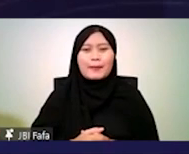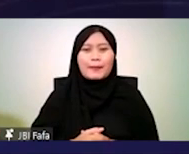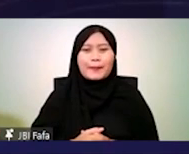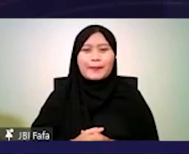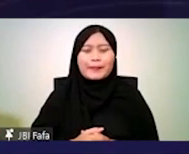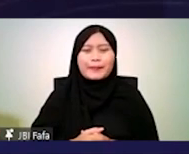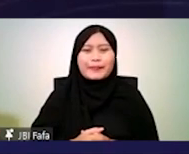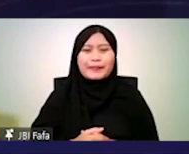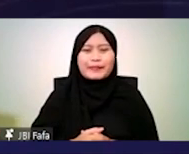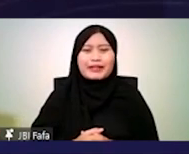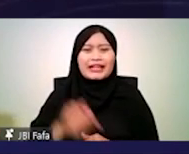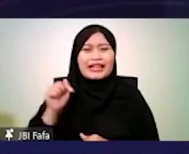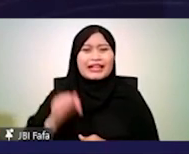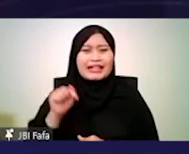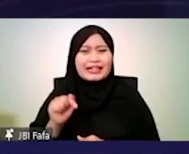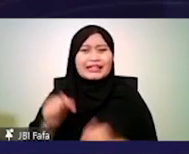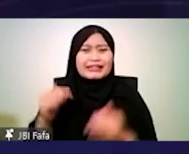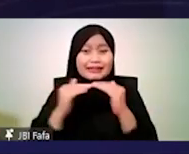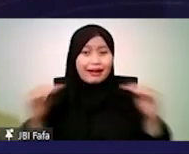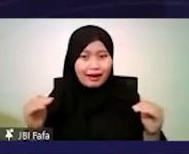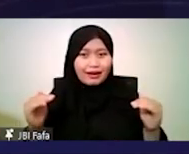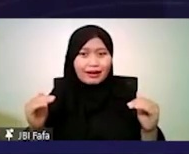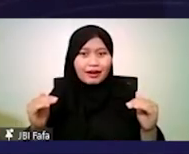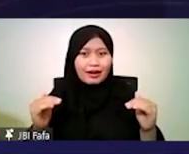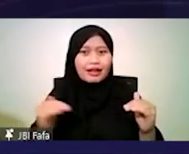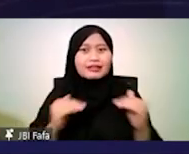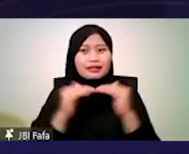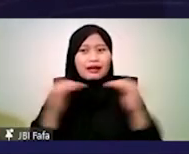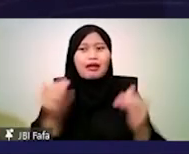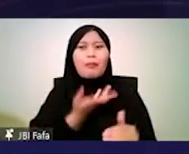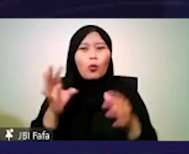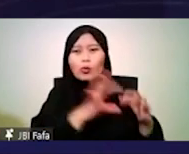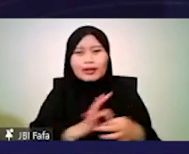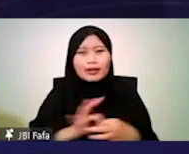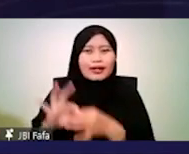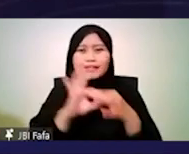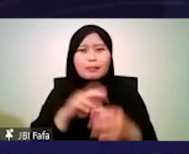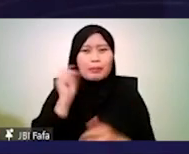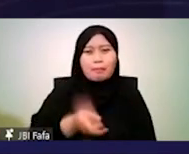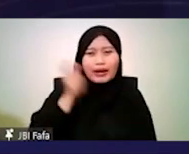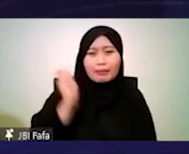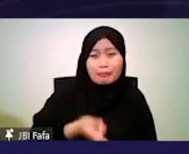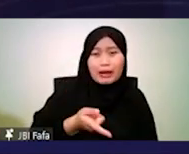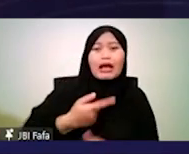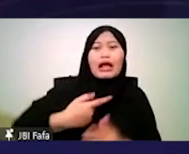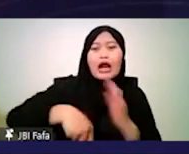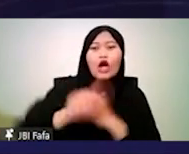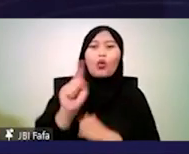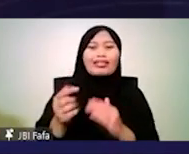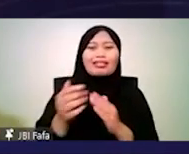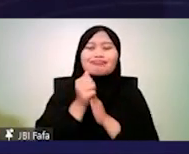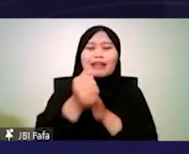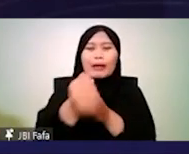ini adalah suatu standart untuk mengintegrasikan pembayaran secara terpadu